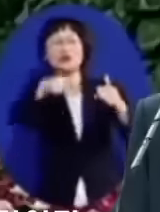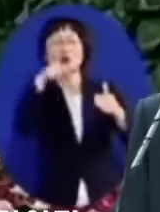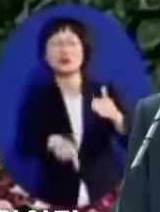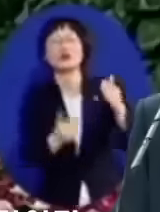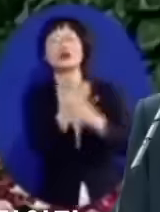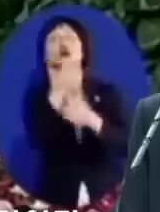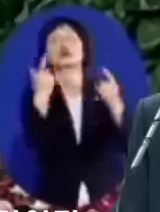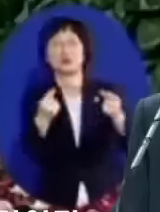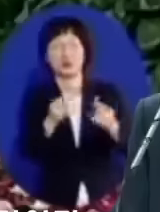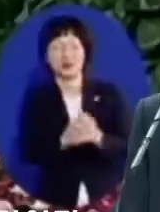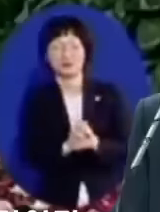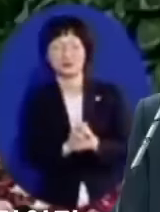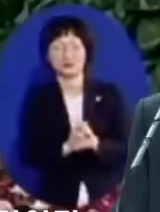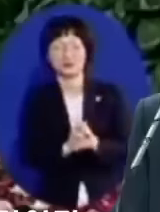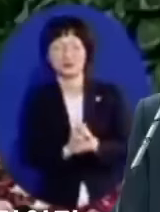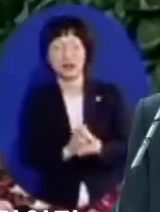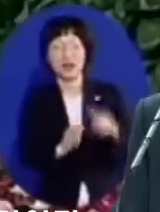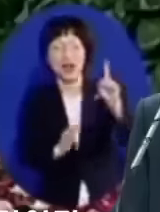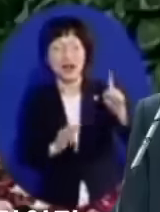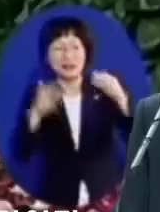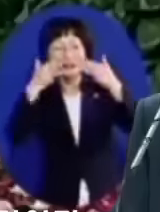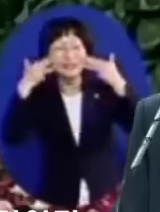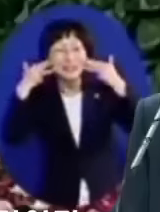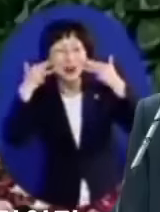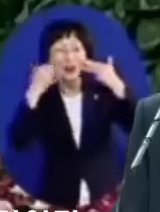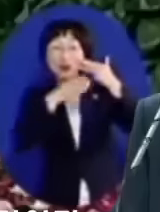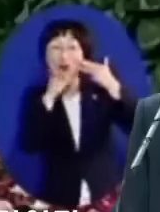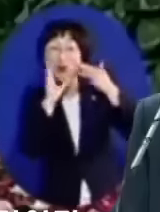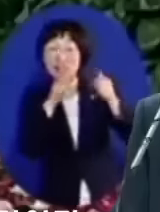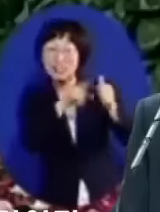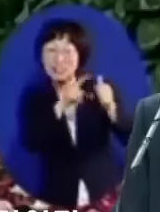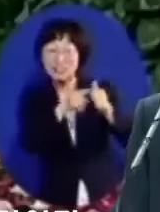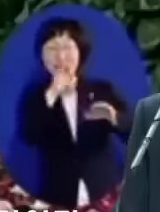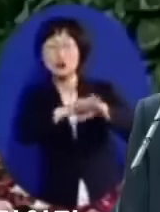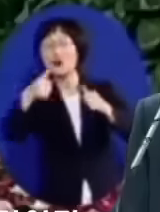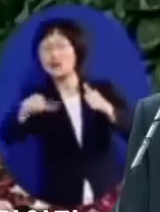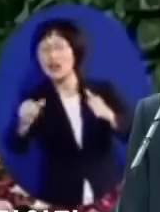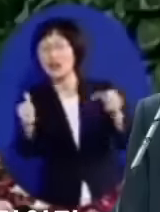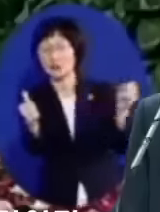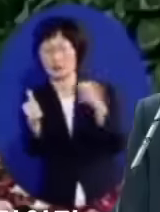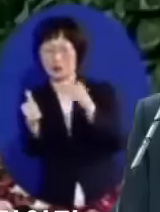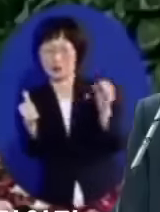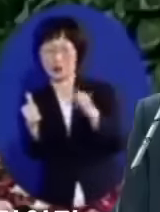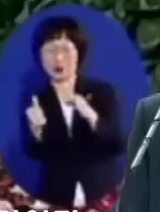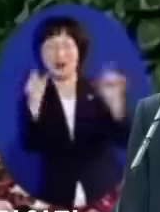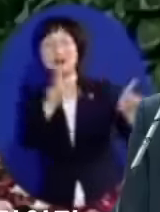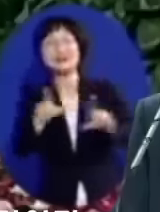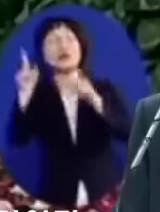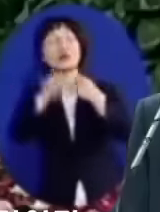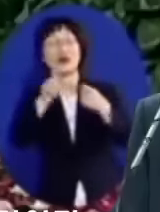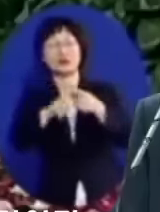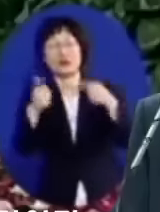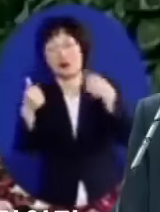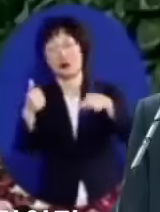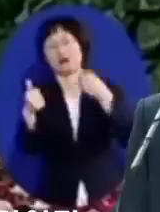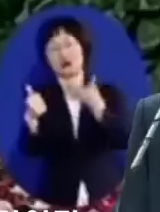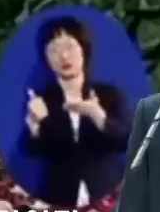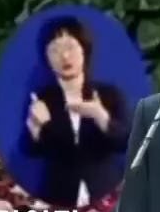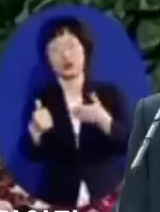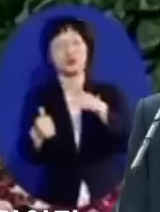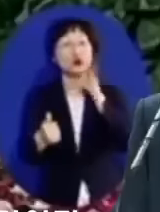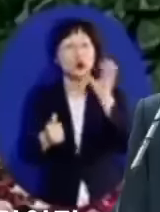것입니다. 한 인디언 노인이 손자에게 삶에 대한 일을 가르쳤습니다.